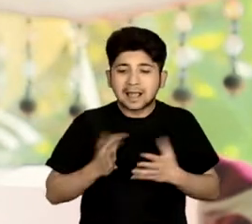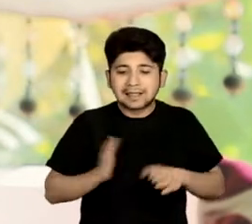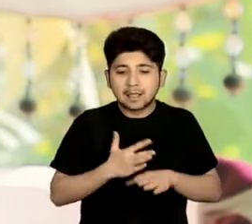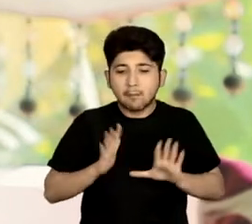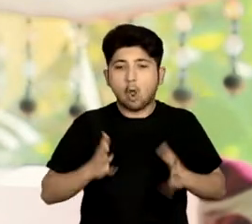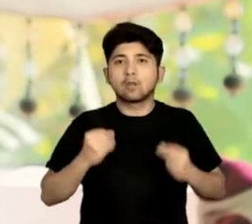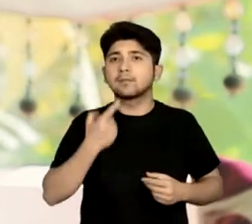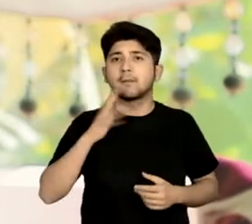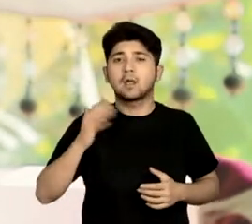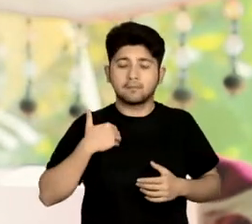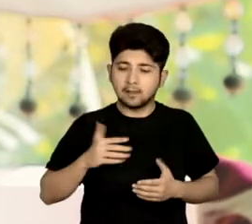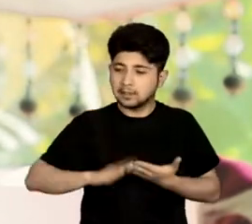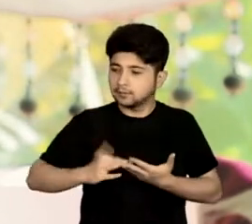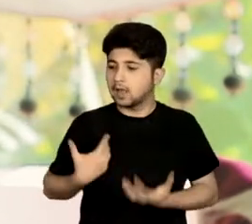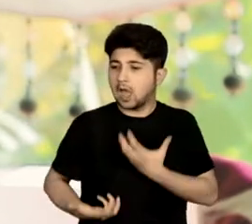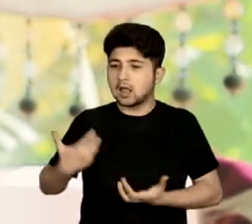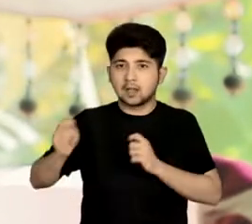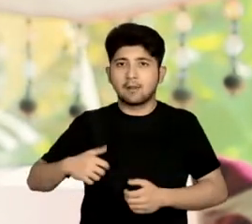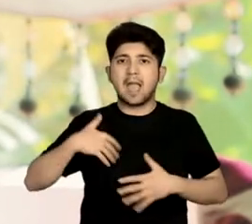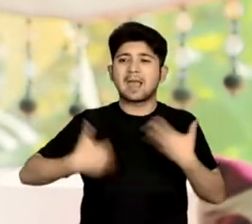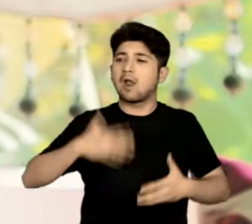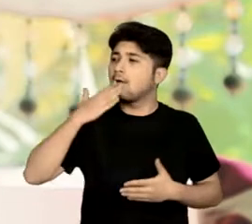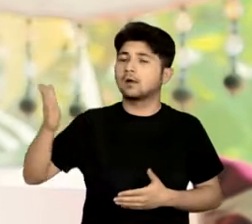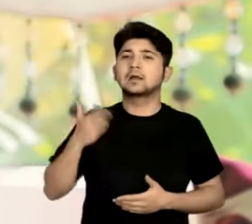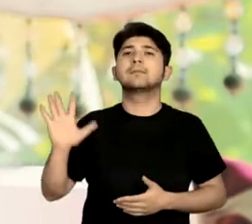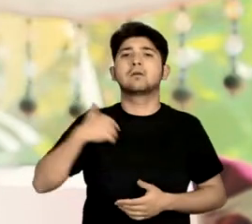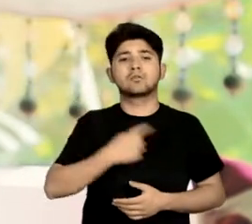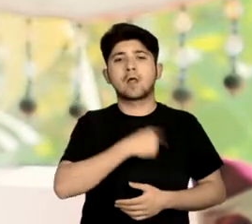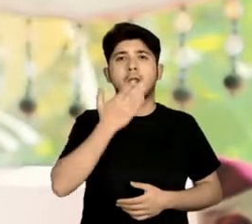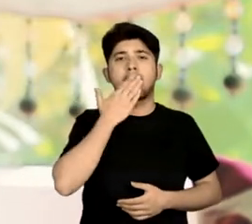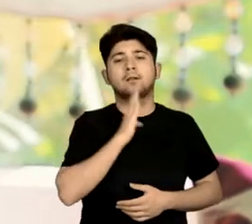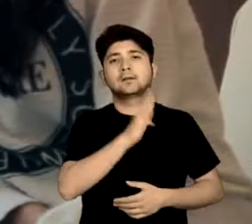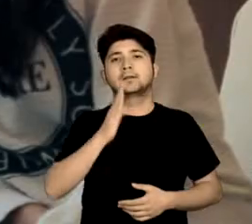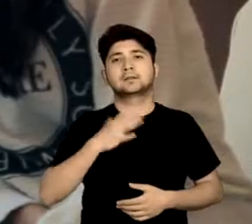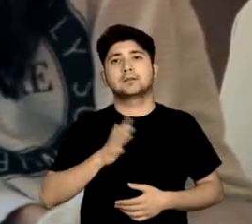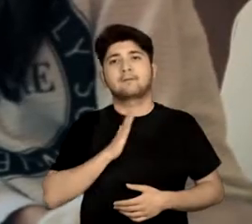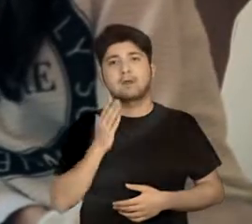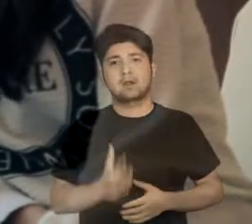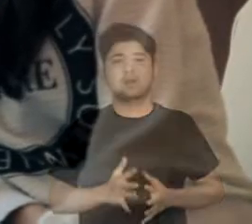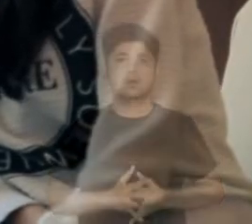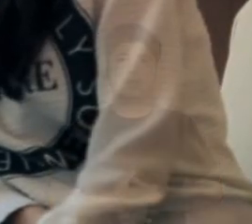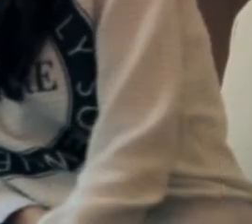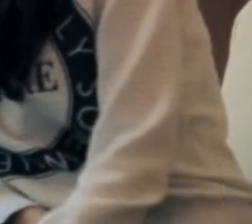böyle oldum demedi devamlı kaynaştı ve engelli okullarına gitmek istemedi normal okullarda okudu.